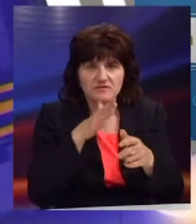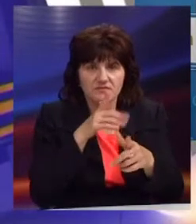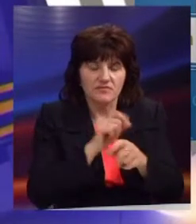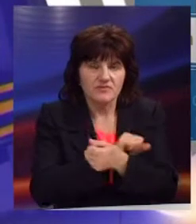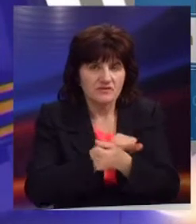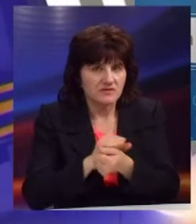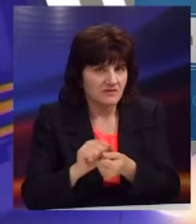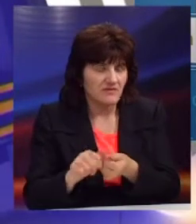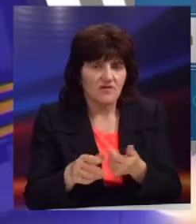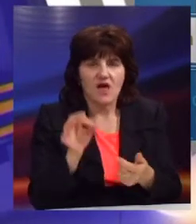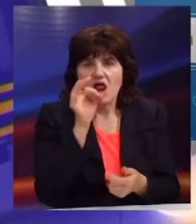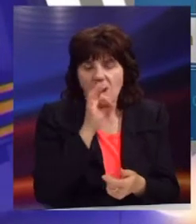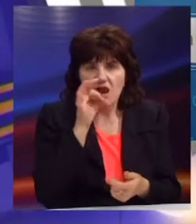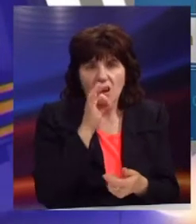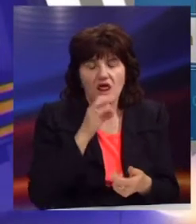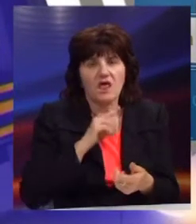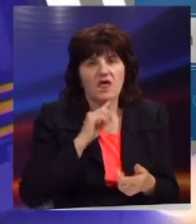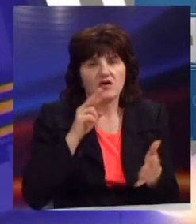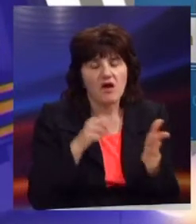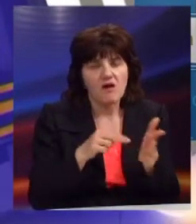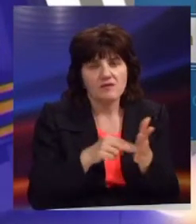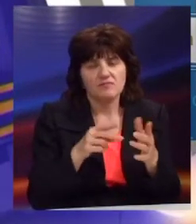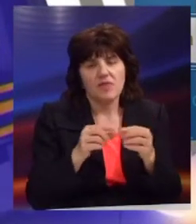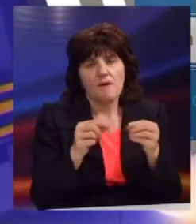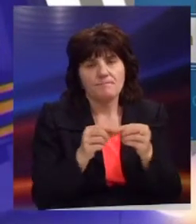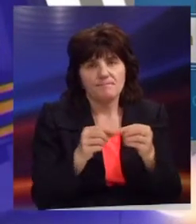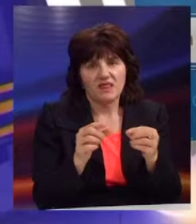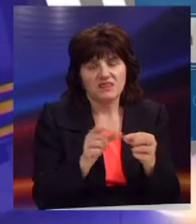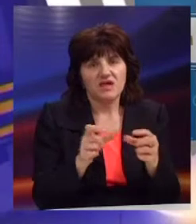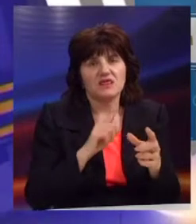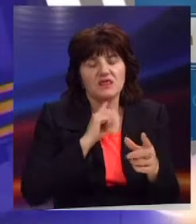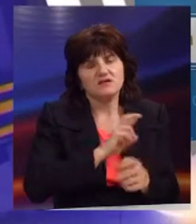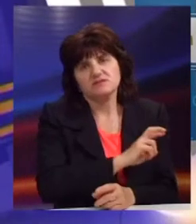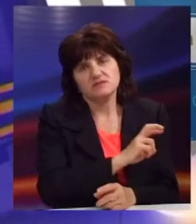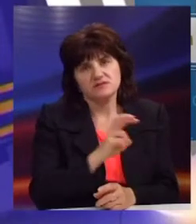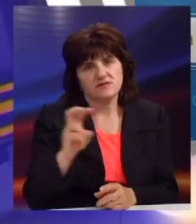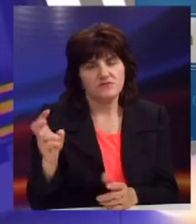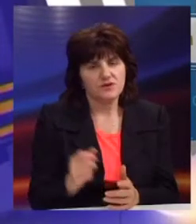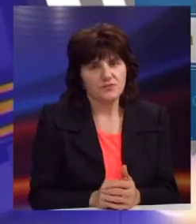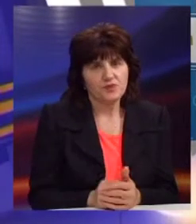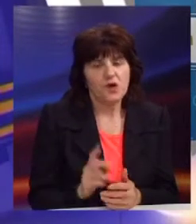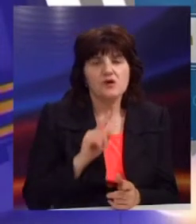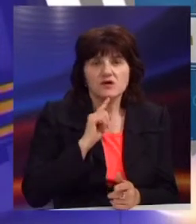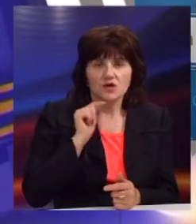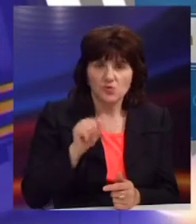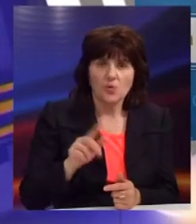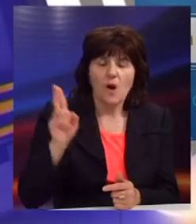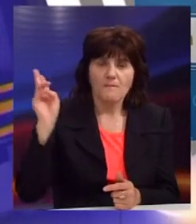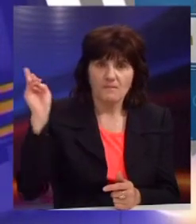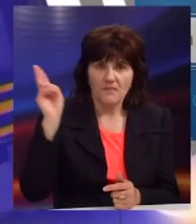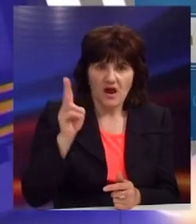je problematičan, mislim tu i na lekove, mislim tu i na elektronski otpad, na baterije i tako dalje. Osim toga, tu je i problem